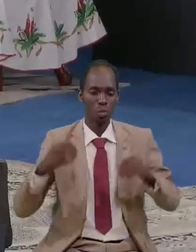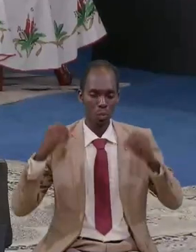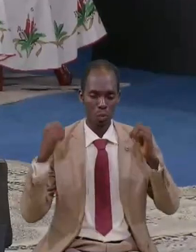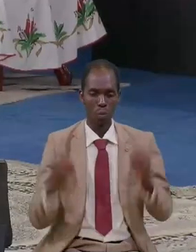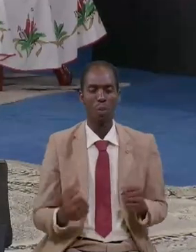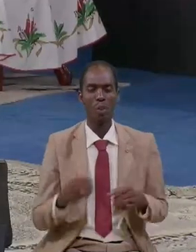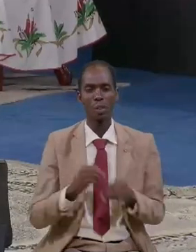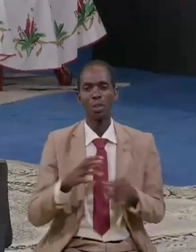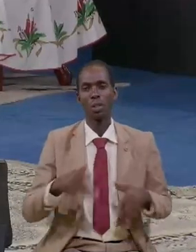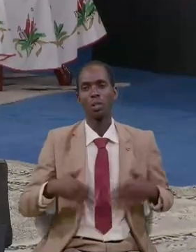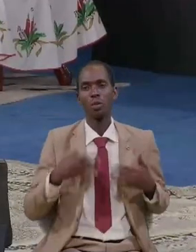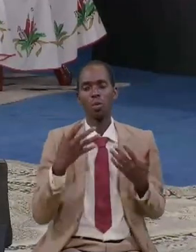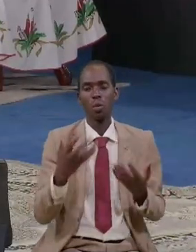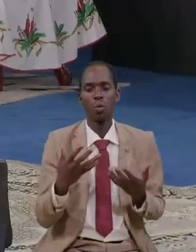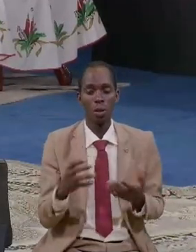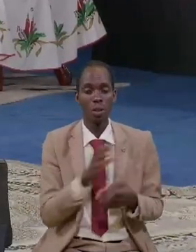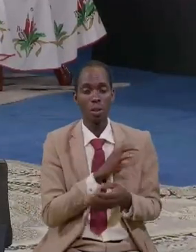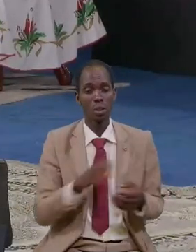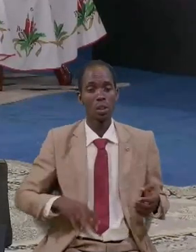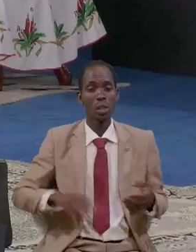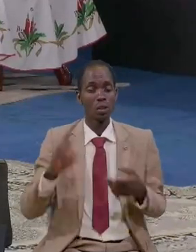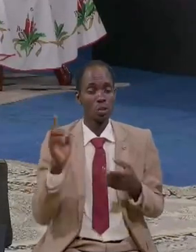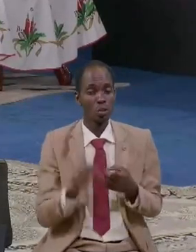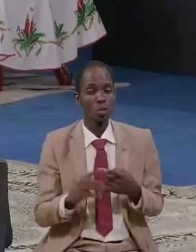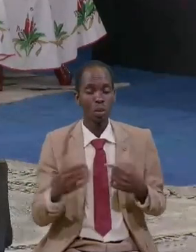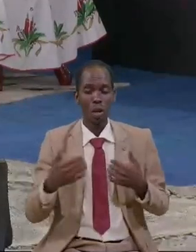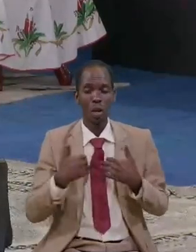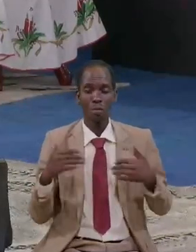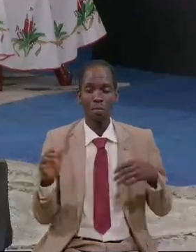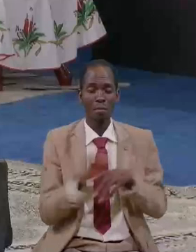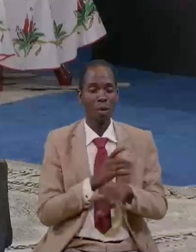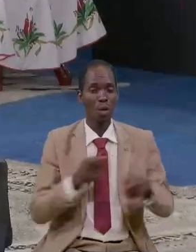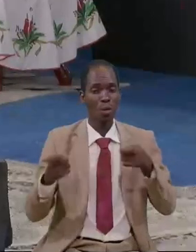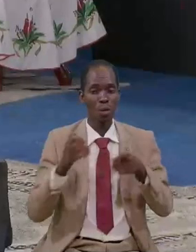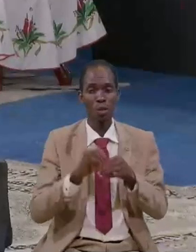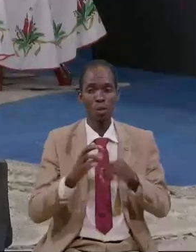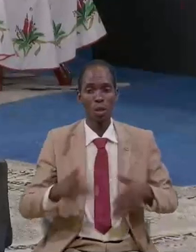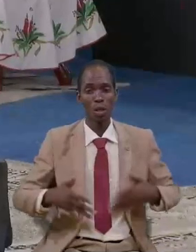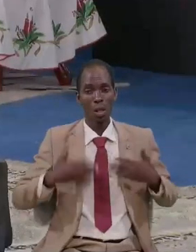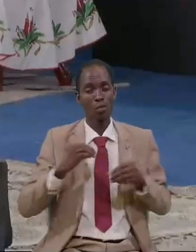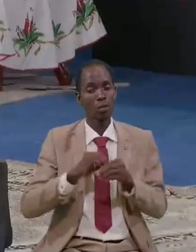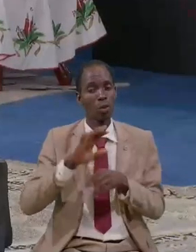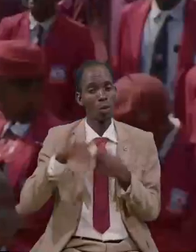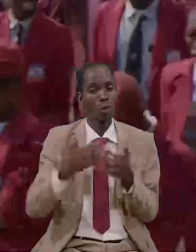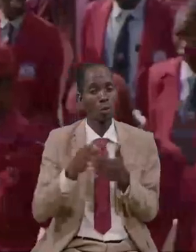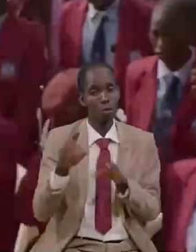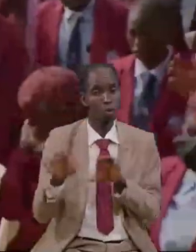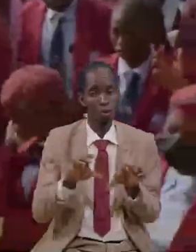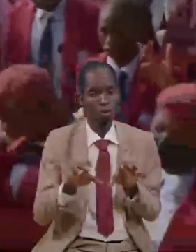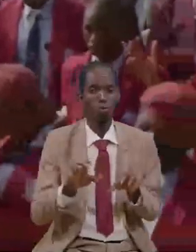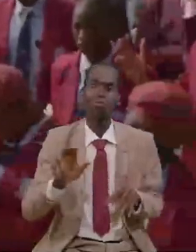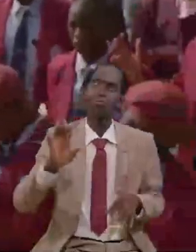prominent. Qu'il soit prominent dans ma vie, dans tout ce que je fais. Lève ta main.